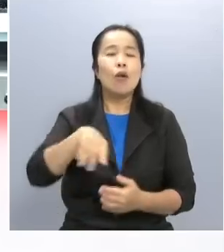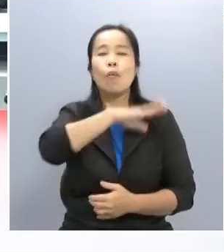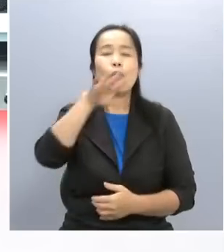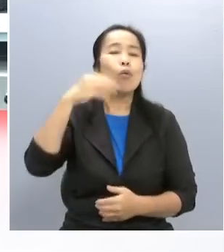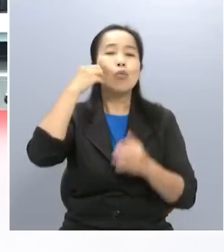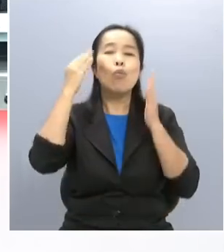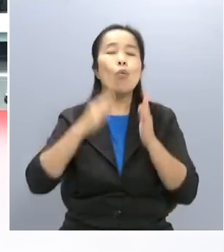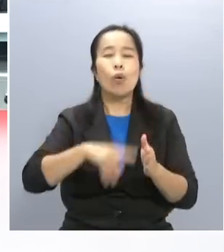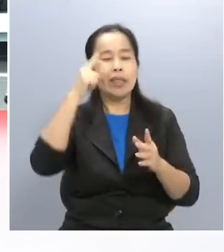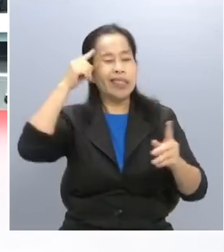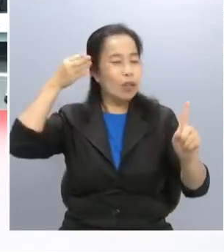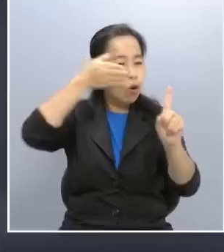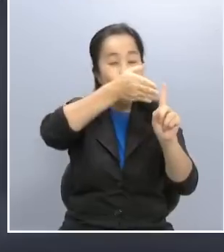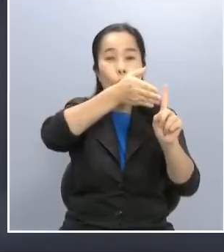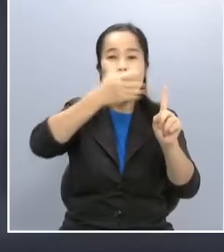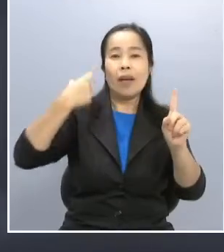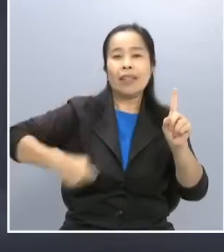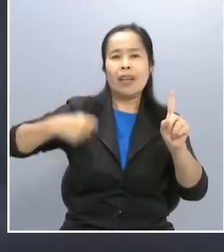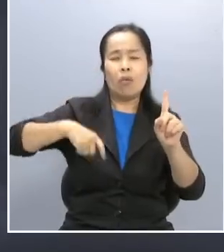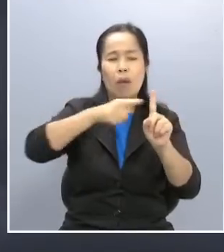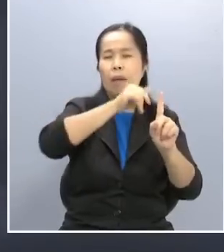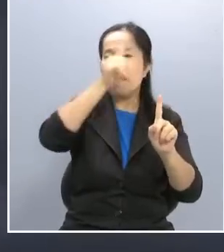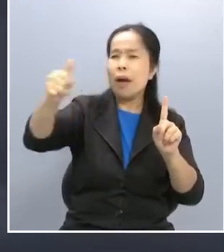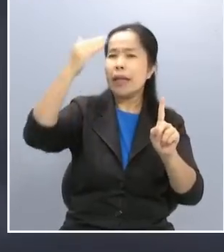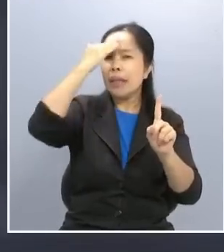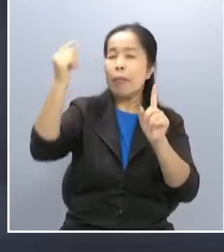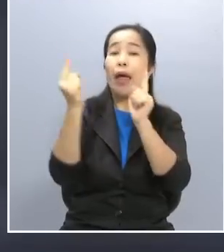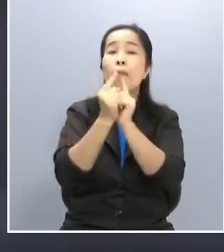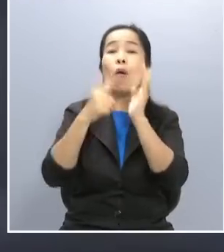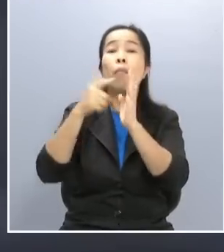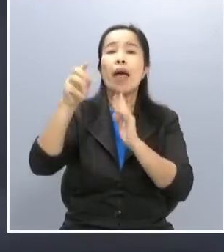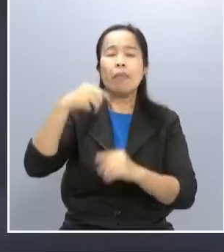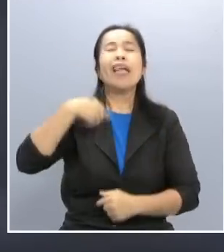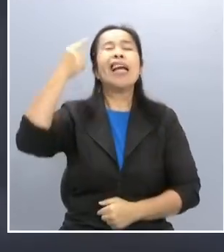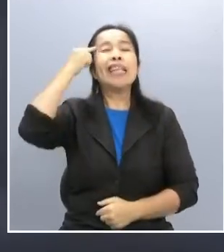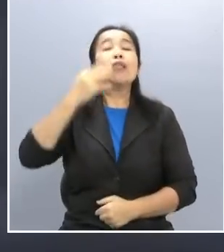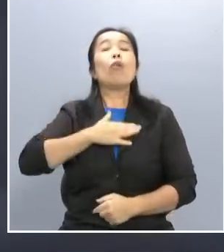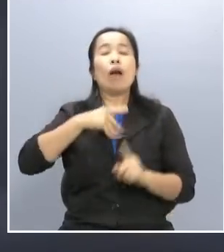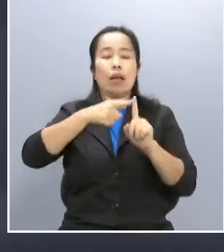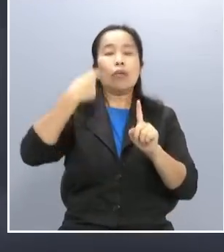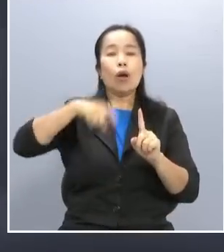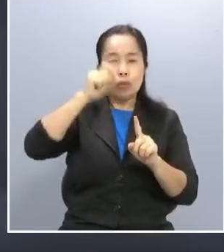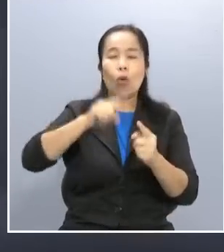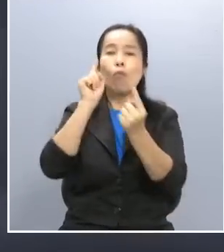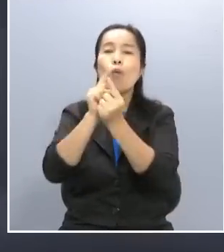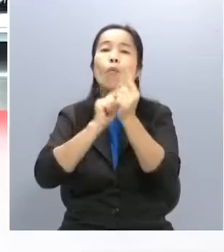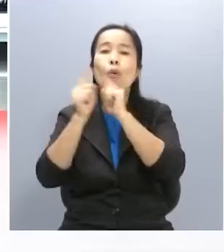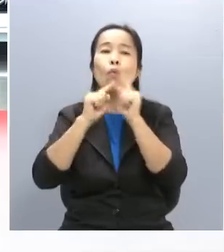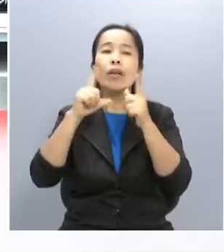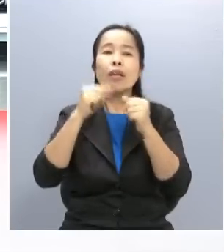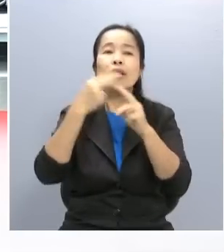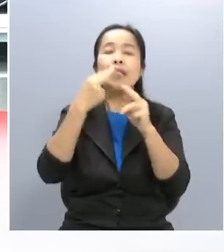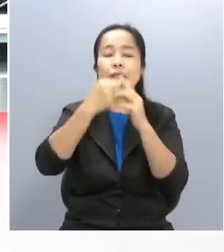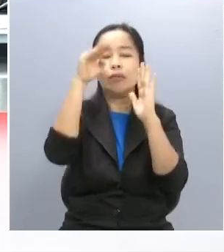ไปบอกว่าเอ๊ะทนายความวันนี้ไปทำไมในมุมผมเองผมเชื่อว่าทนายความเข้าไปเนี่ยเพราะต้องอาจจะไปคุยเรื่องราวของรายชื่อของค